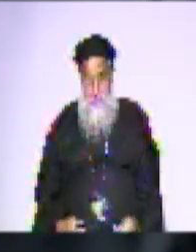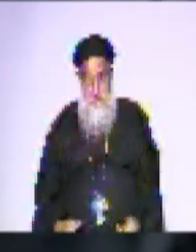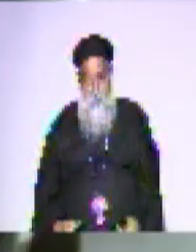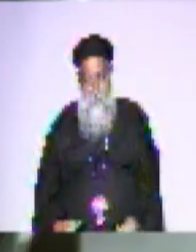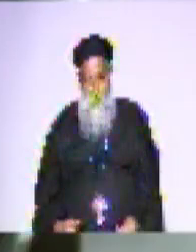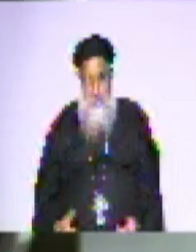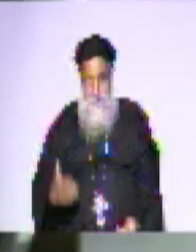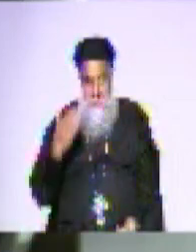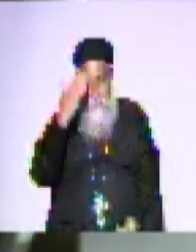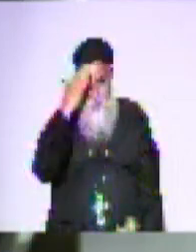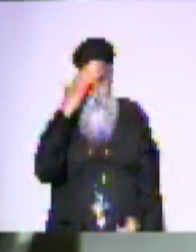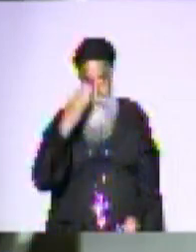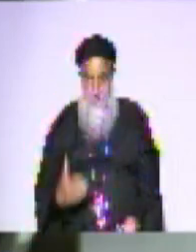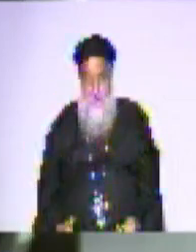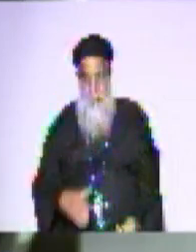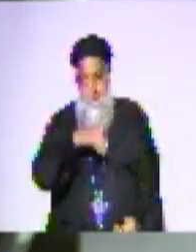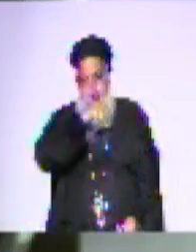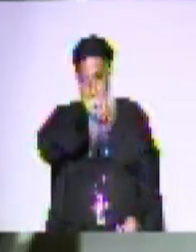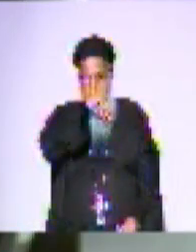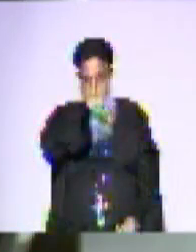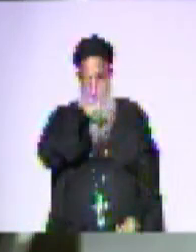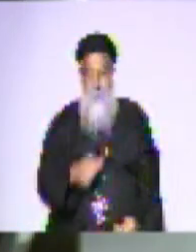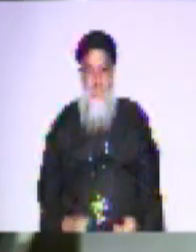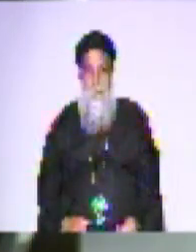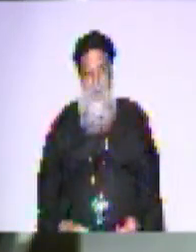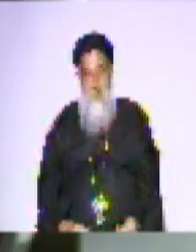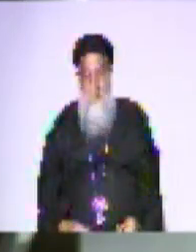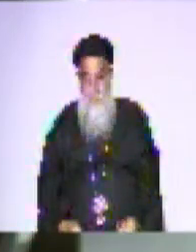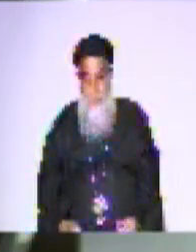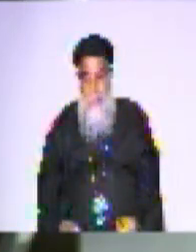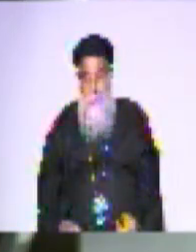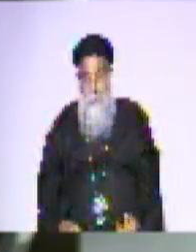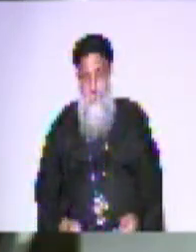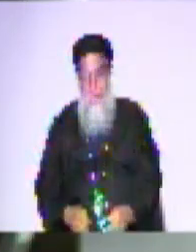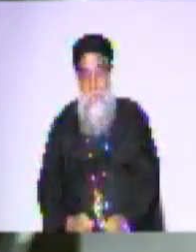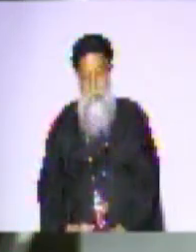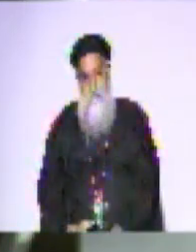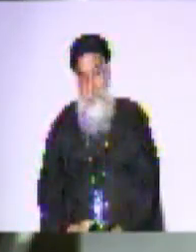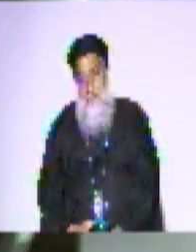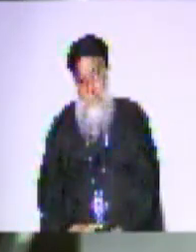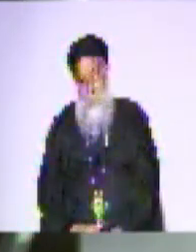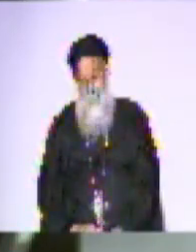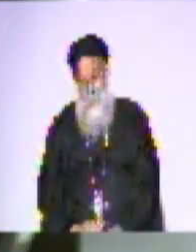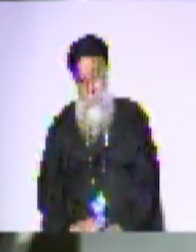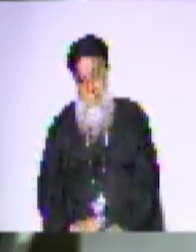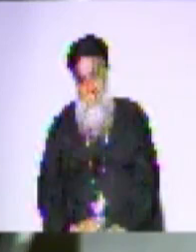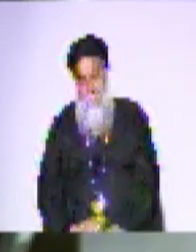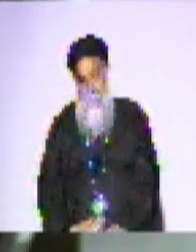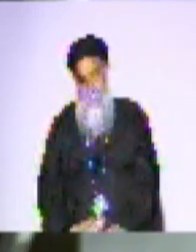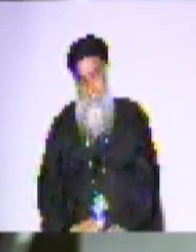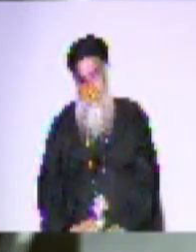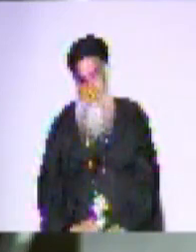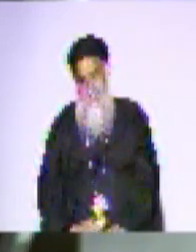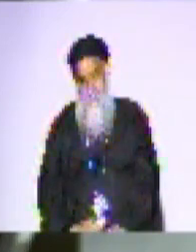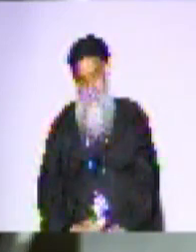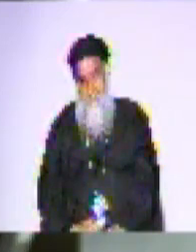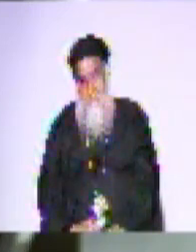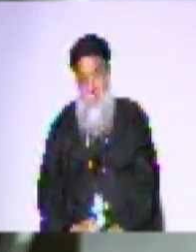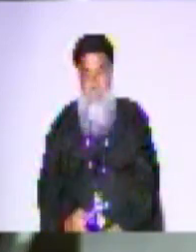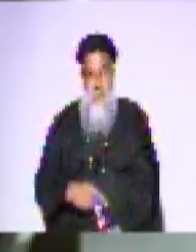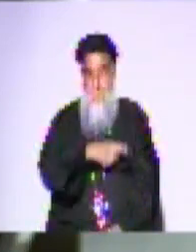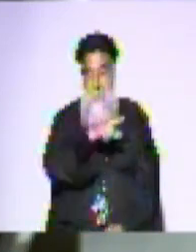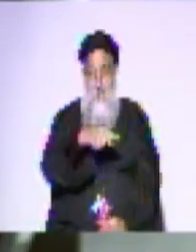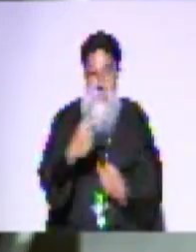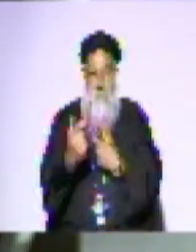سلام ونعم يا سيدنا، قبل أيديك الطهرة. أهلا بحضرتك، أهلا وسهلا. أنا فرحانة خالص بالبرنامج وبستفاد منه جو